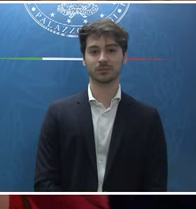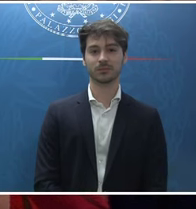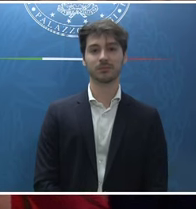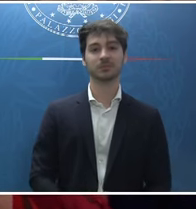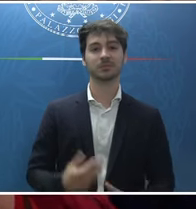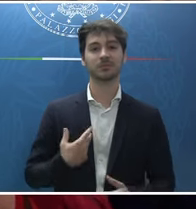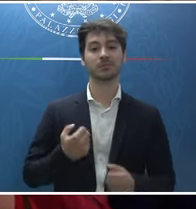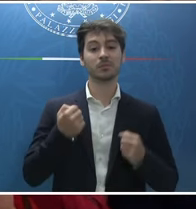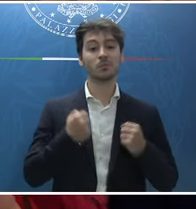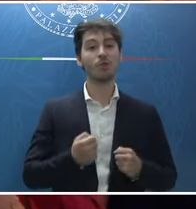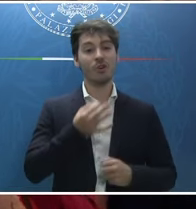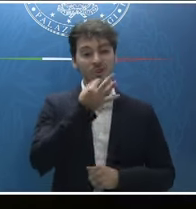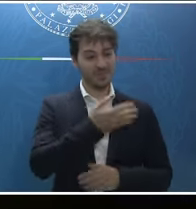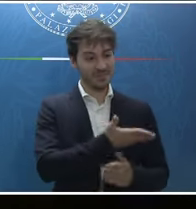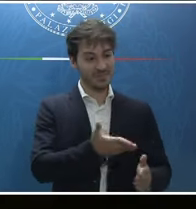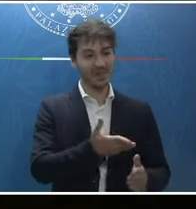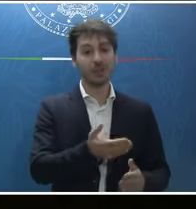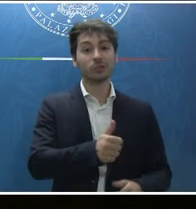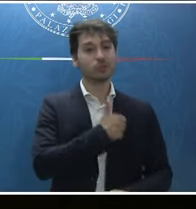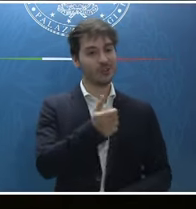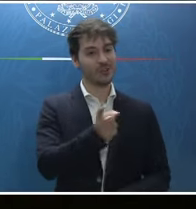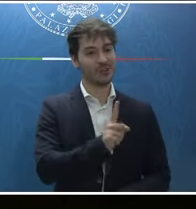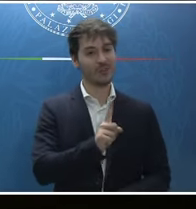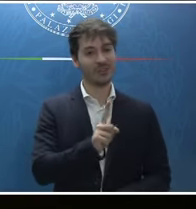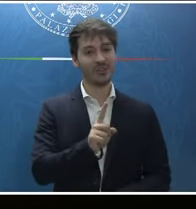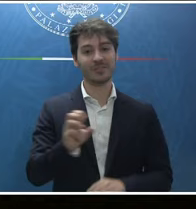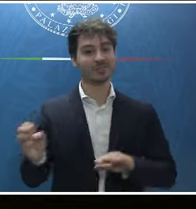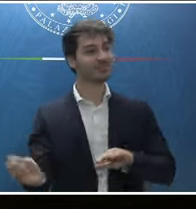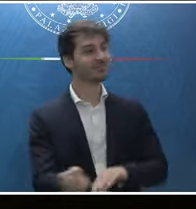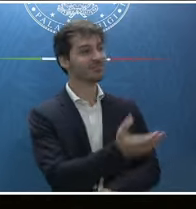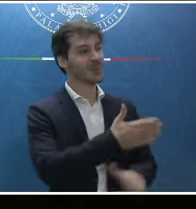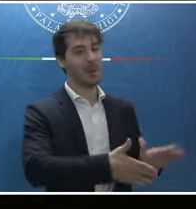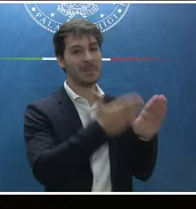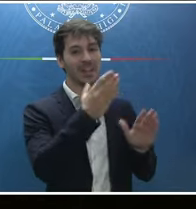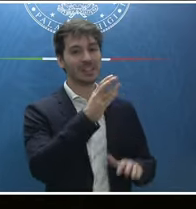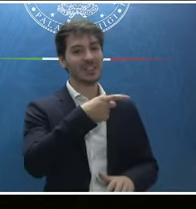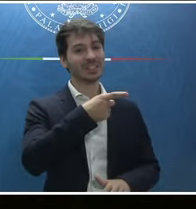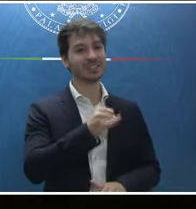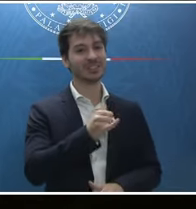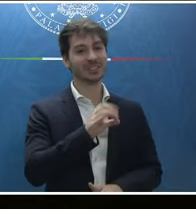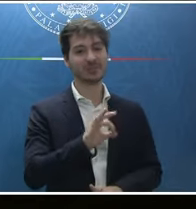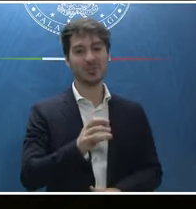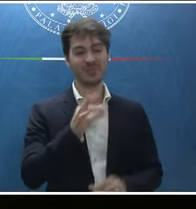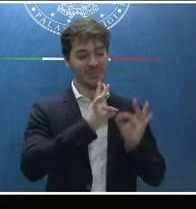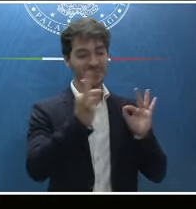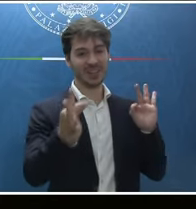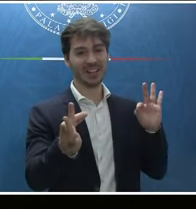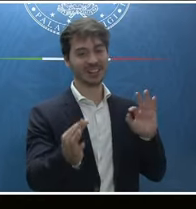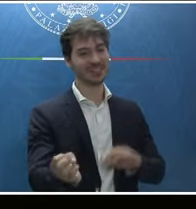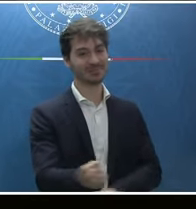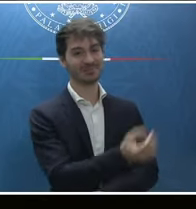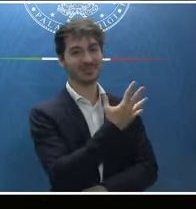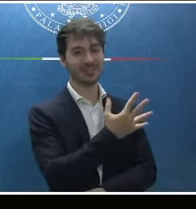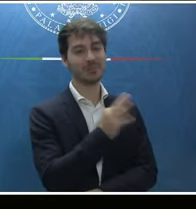Posso farcela, ma non da sola. Proiettato su Palazzo Chigi la tua frase, Erika, per darti